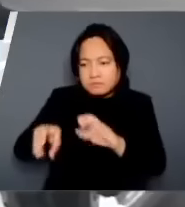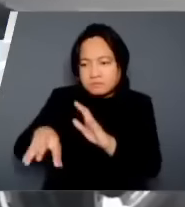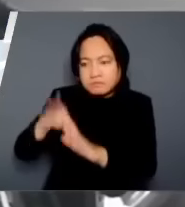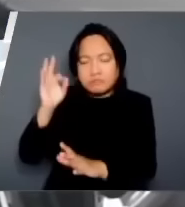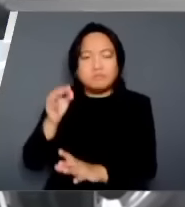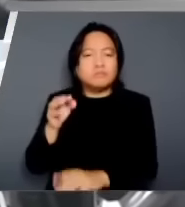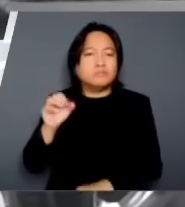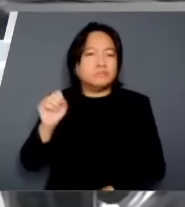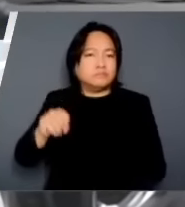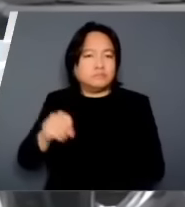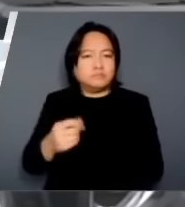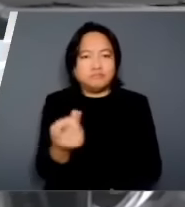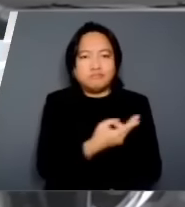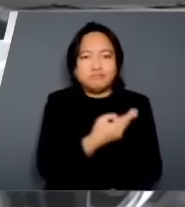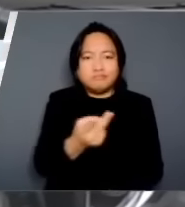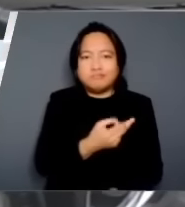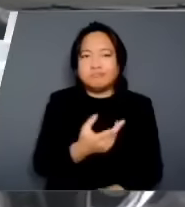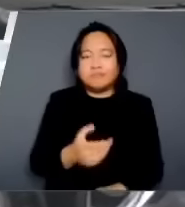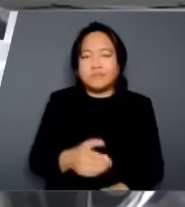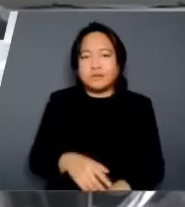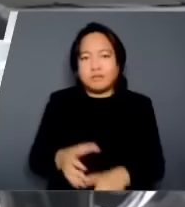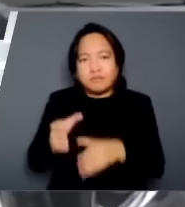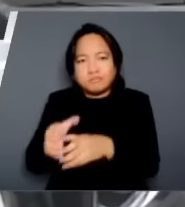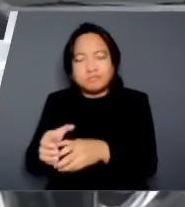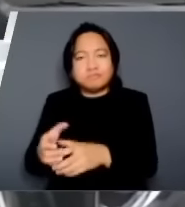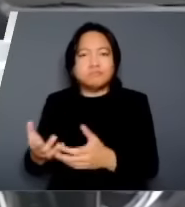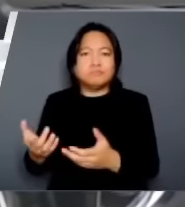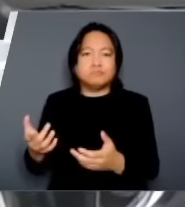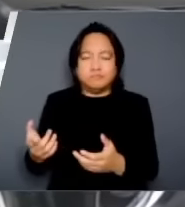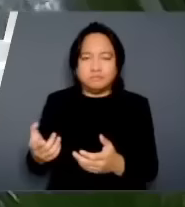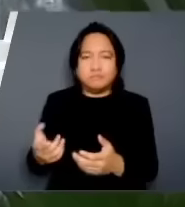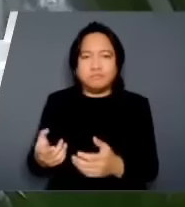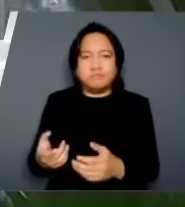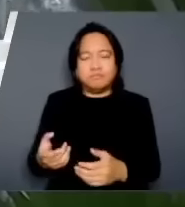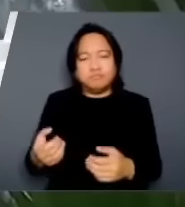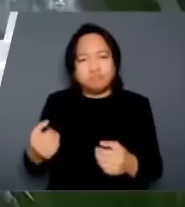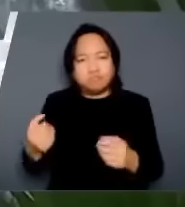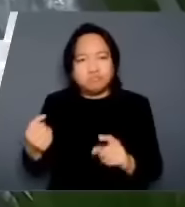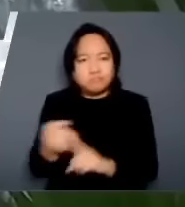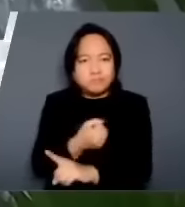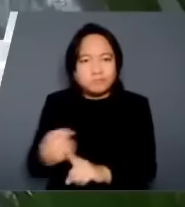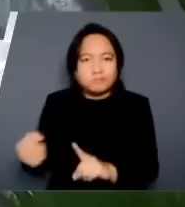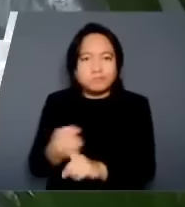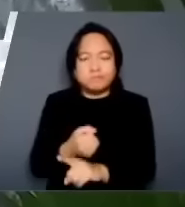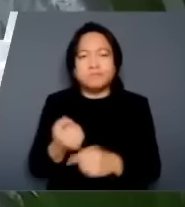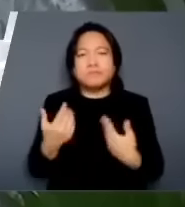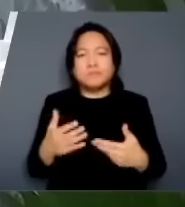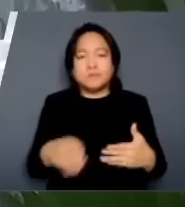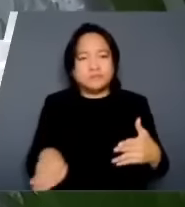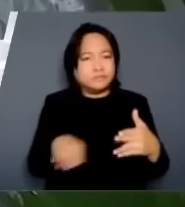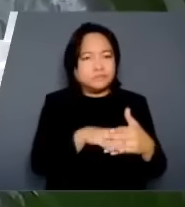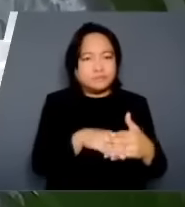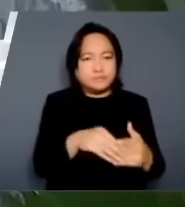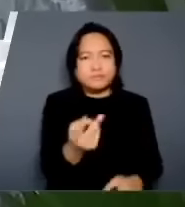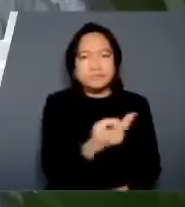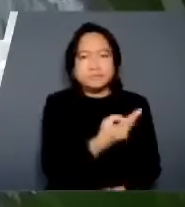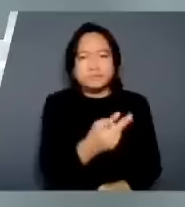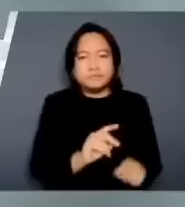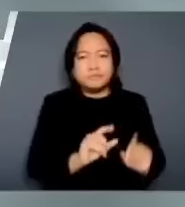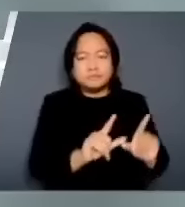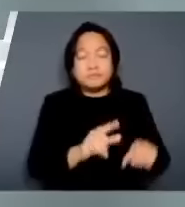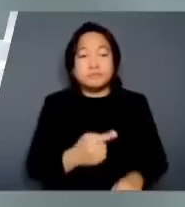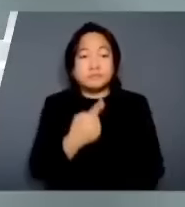bugbugin. Sinampahan na ng kasong homicide ang dalawang gumulpi sa biktima. Sa ngayon, malaking konsolasyon na raw kay Nanay Melinda